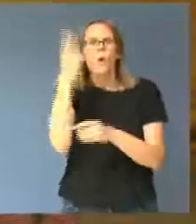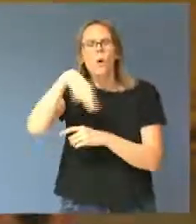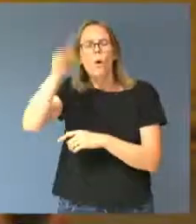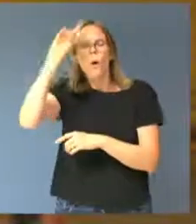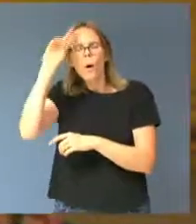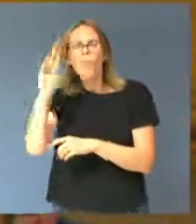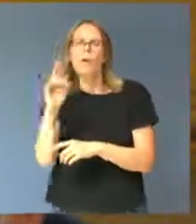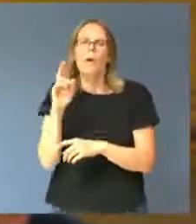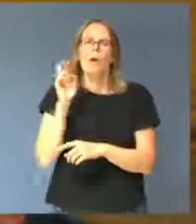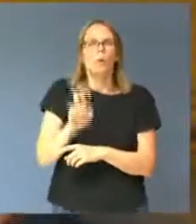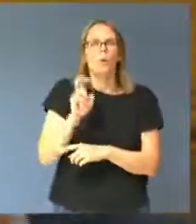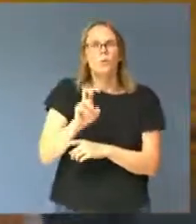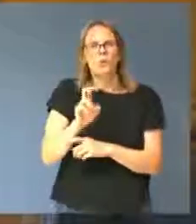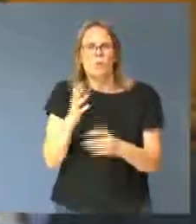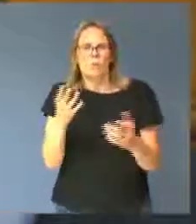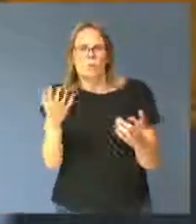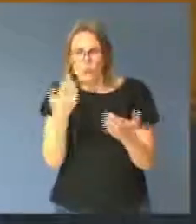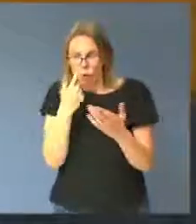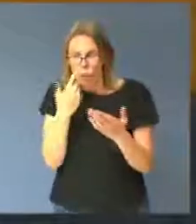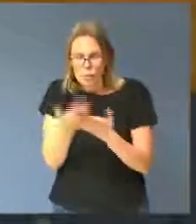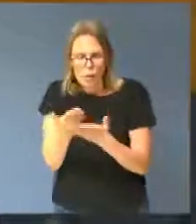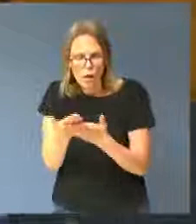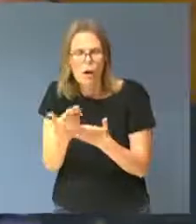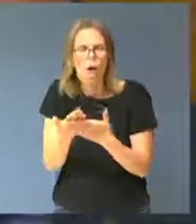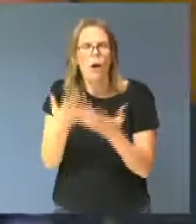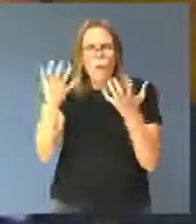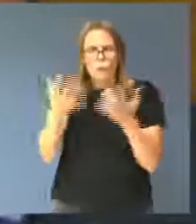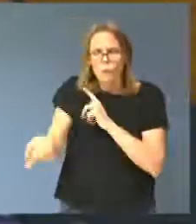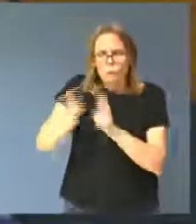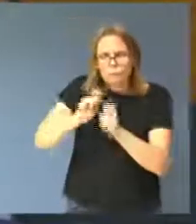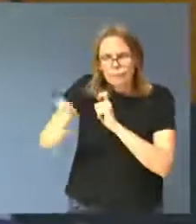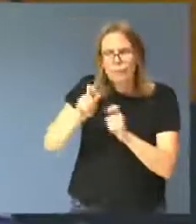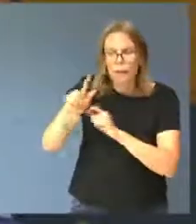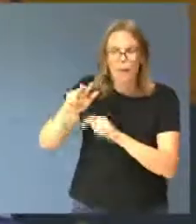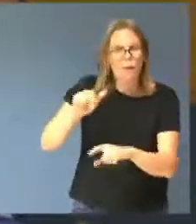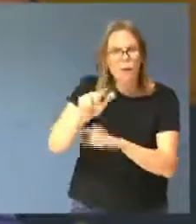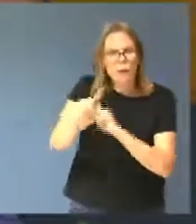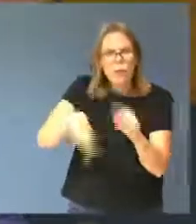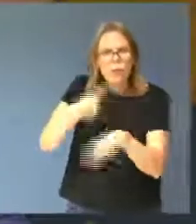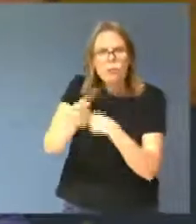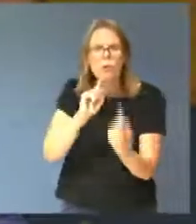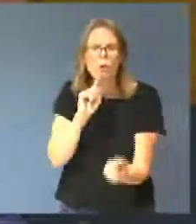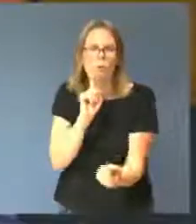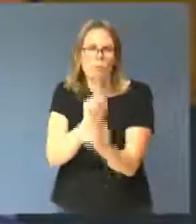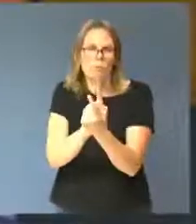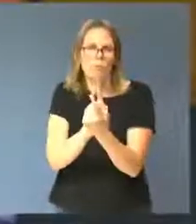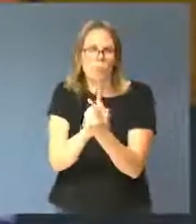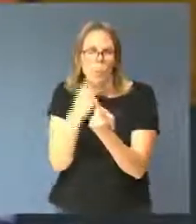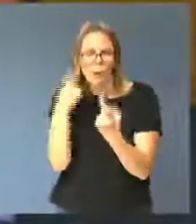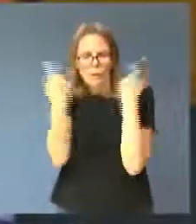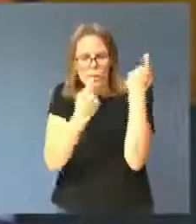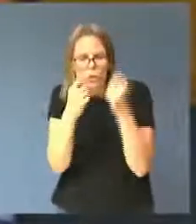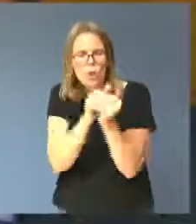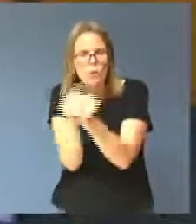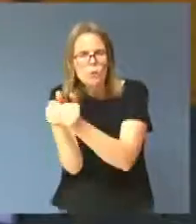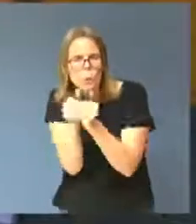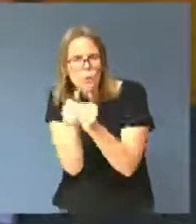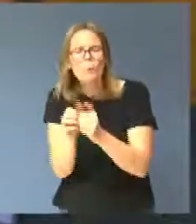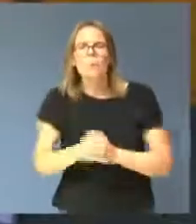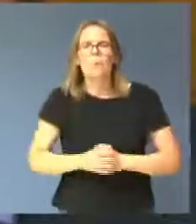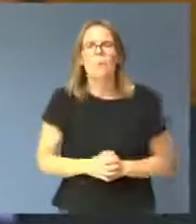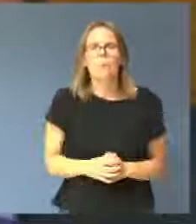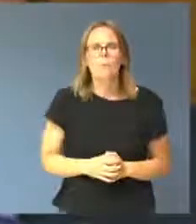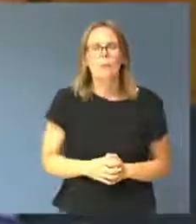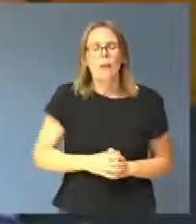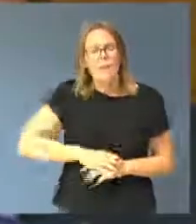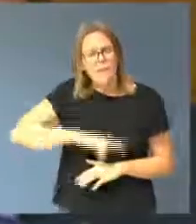Esther Benbessa, sur le sujet, avec qui nous allons également nous rencontrer pour travailler sur le sujet. Et je pense que c'est un vrai